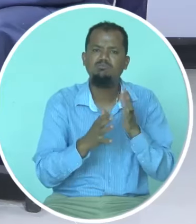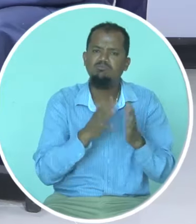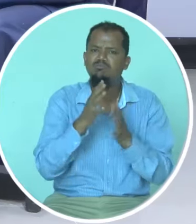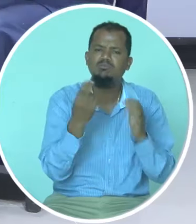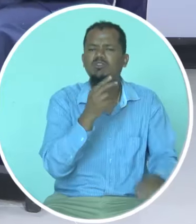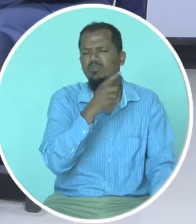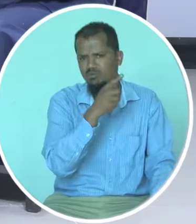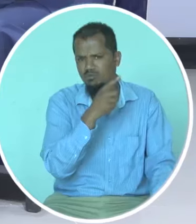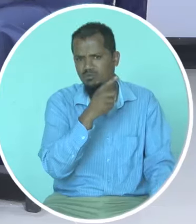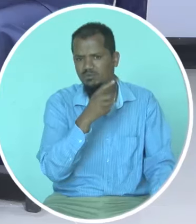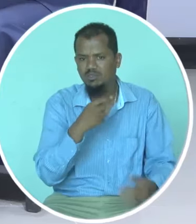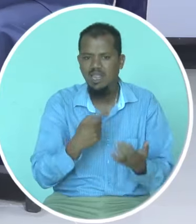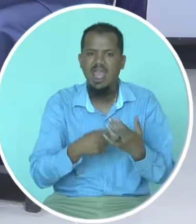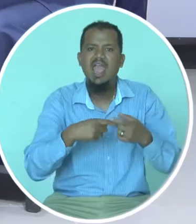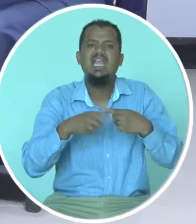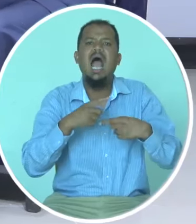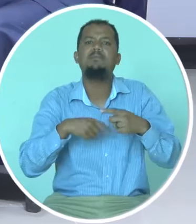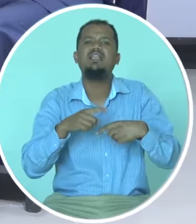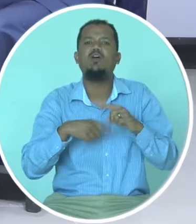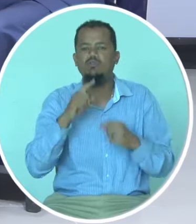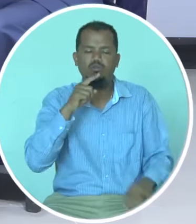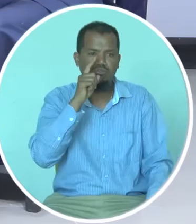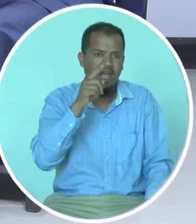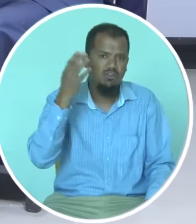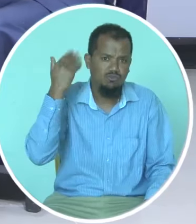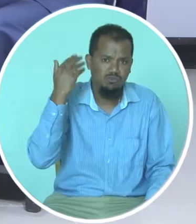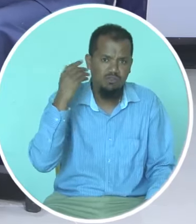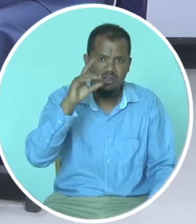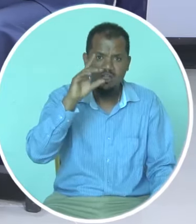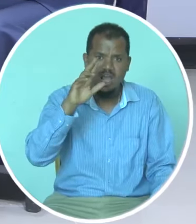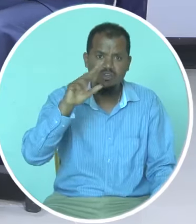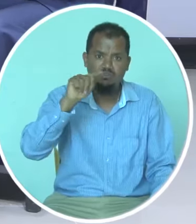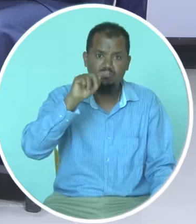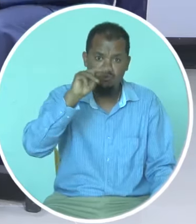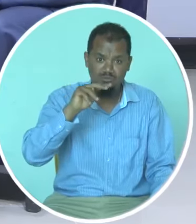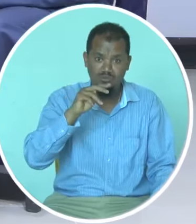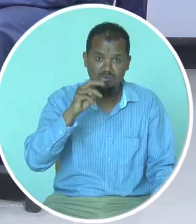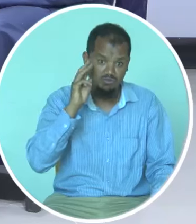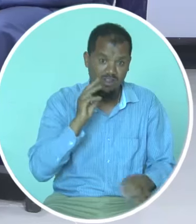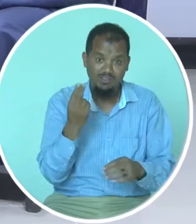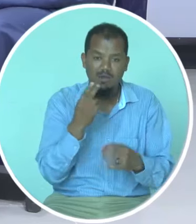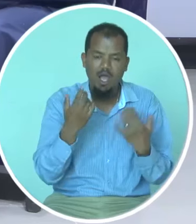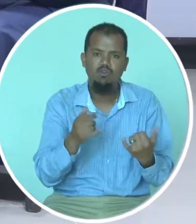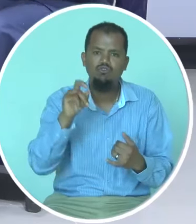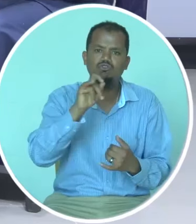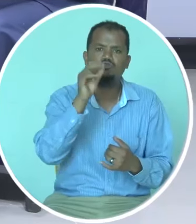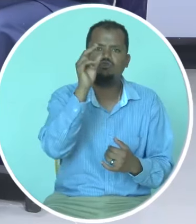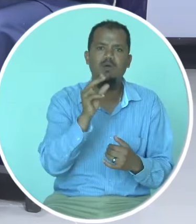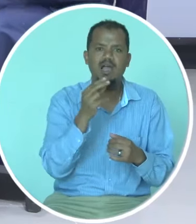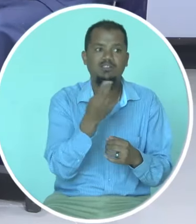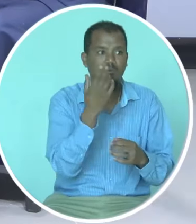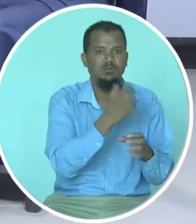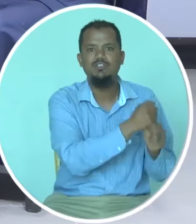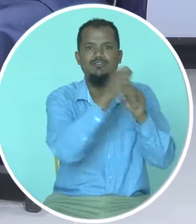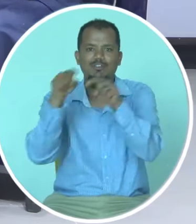ምልክቶችን ነው የሚጠቀሙት ይሄ ከአመጣጣቸው ነው እዛ ድሮ ካርቱም ሲጠቀሙበት የነበረውን አሁን ጁባ ሲመጡ ይዘውት